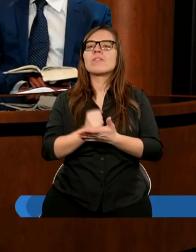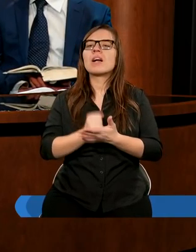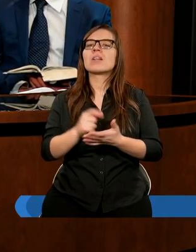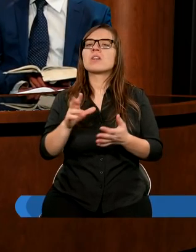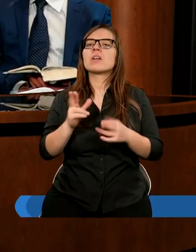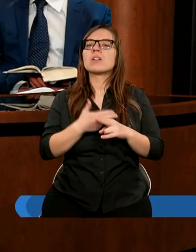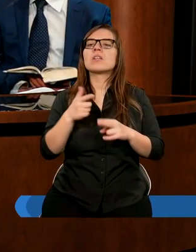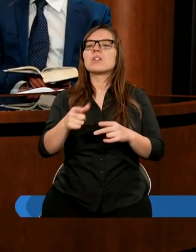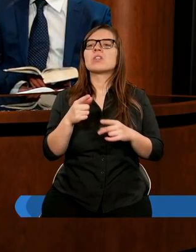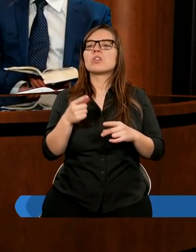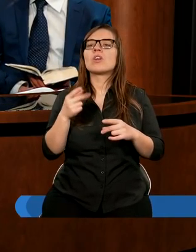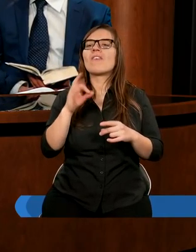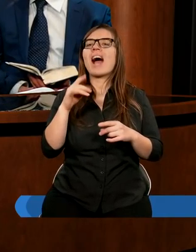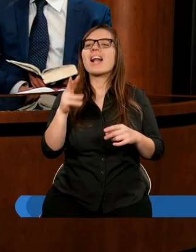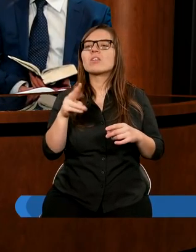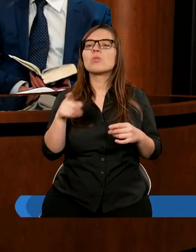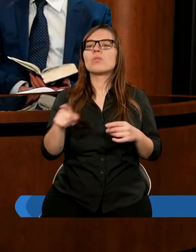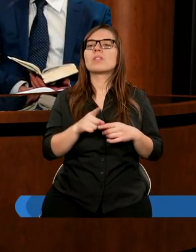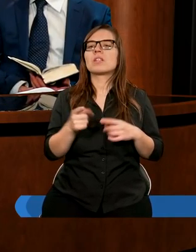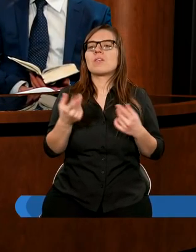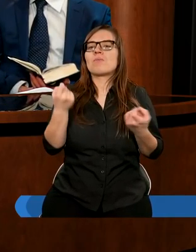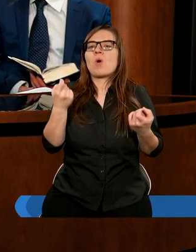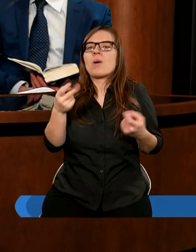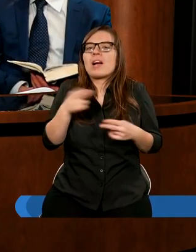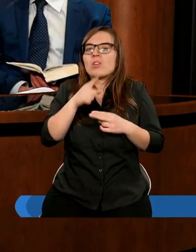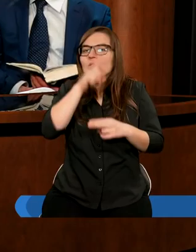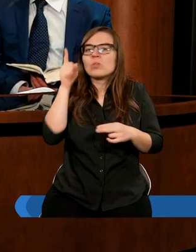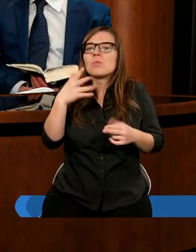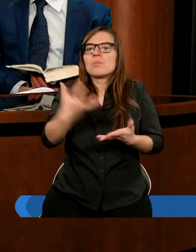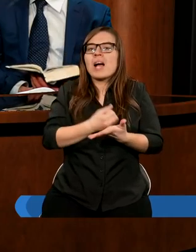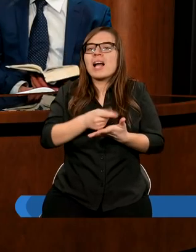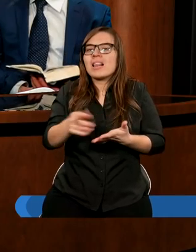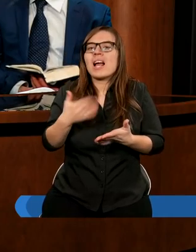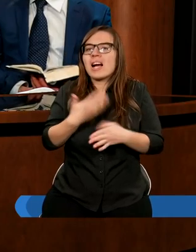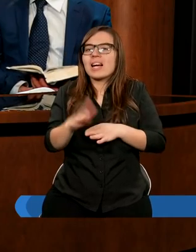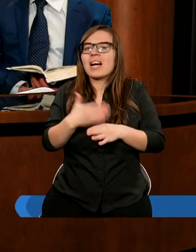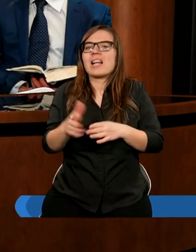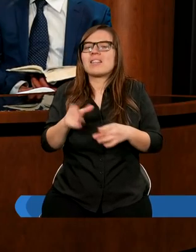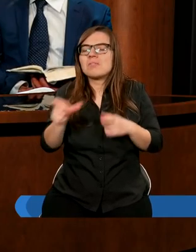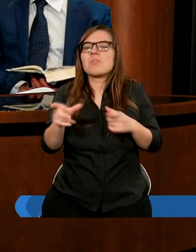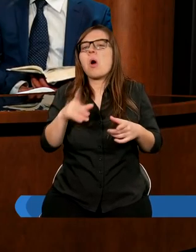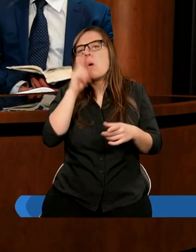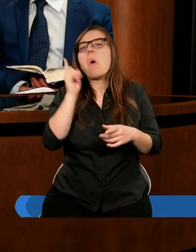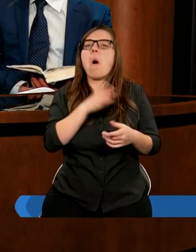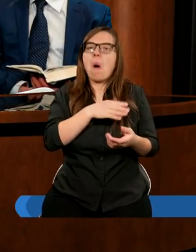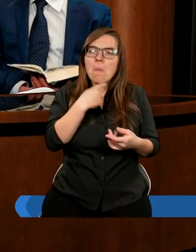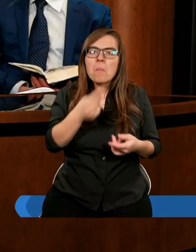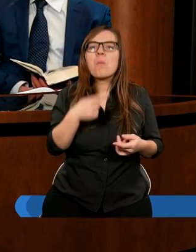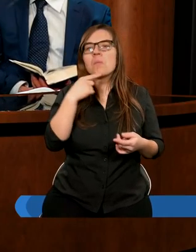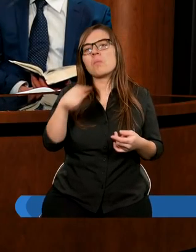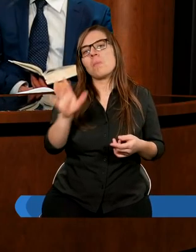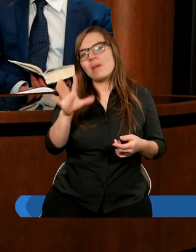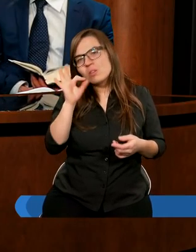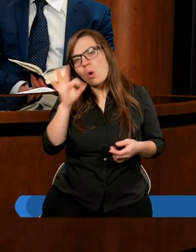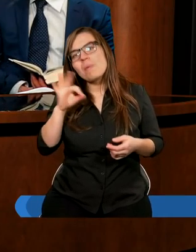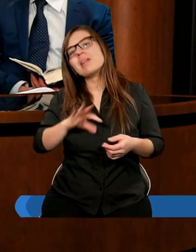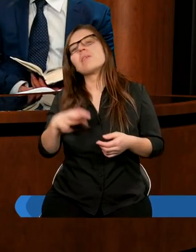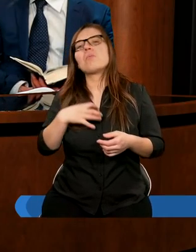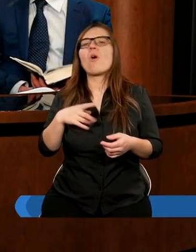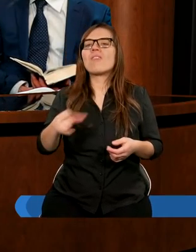kredytów frankowych. W momencie, kiedy ludzie brali te kredyty i ludzie, którzy doradzali, ktoś miał dobry zysk, dobrą